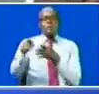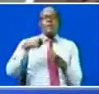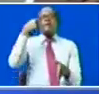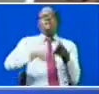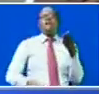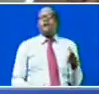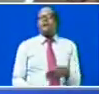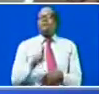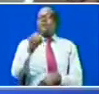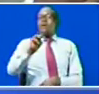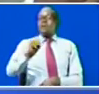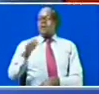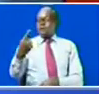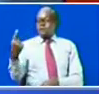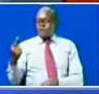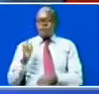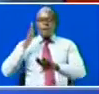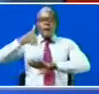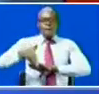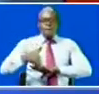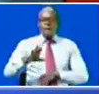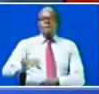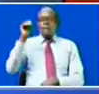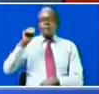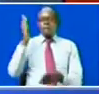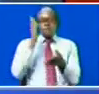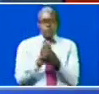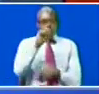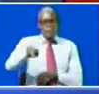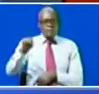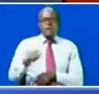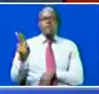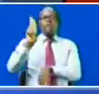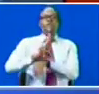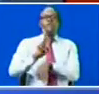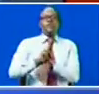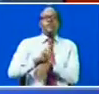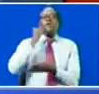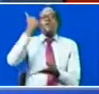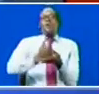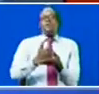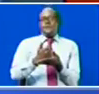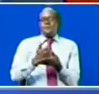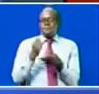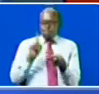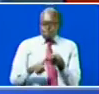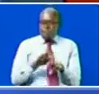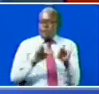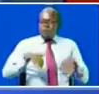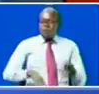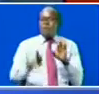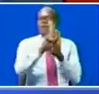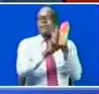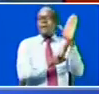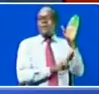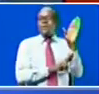milioni moja kila mmoja baada ya kupatikana na hatia ya matumizi mabaya ya afisi na kutofuata kanuni